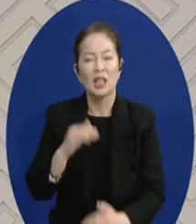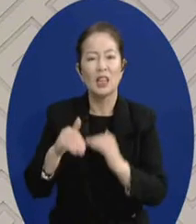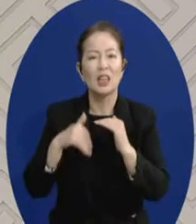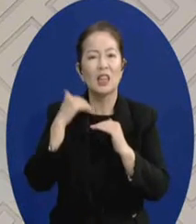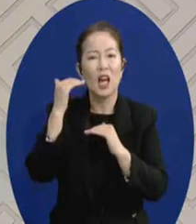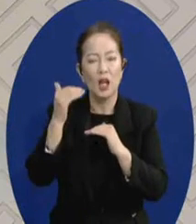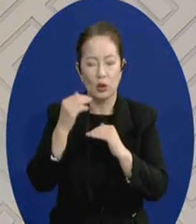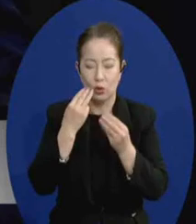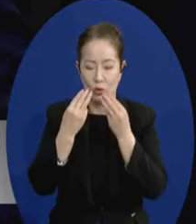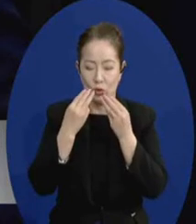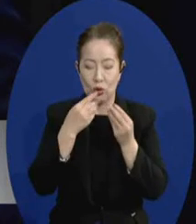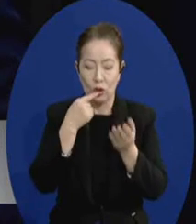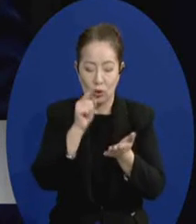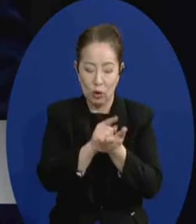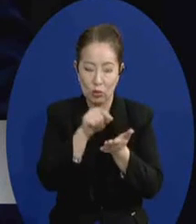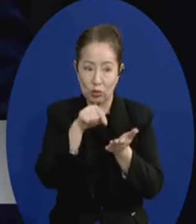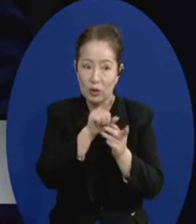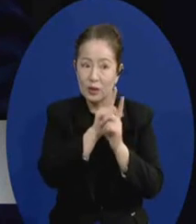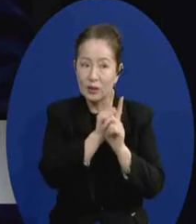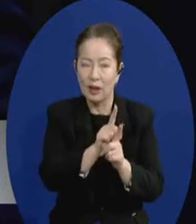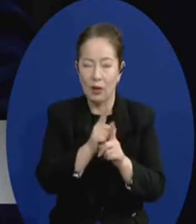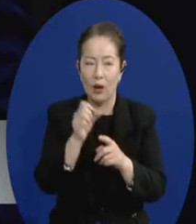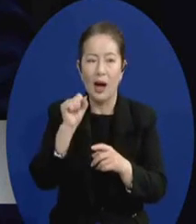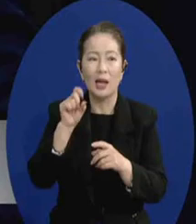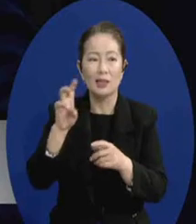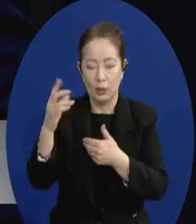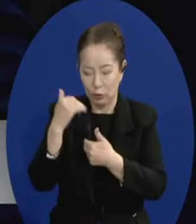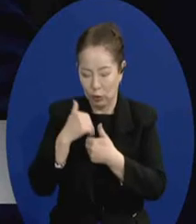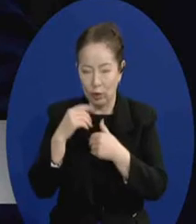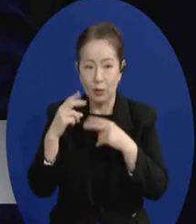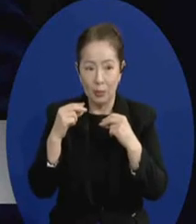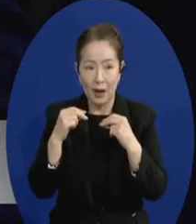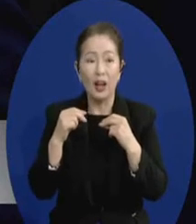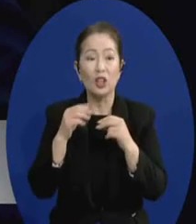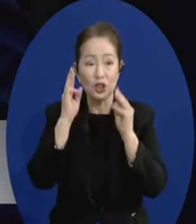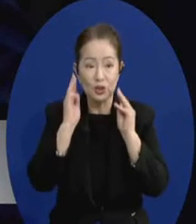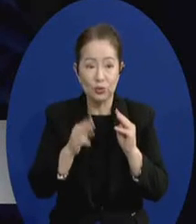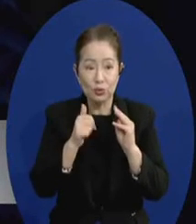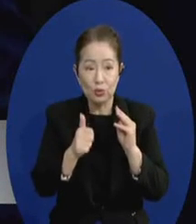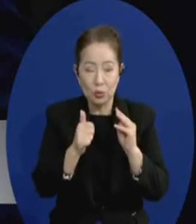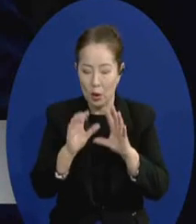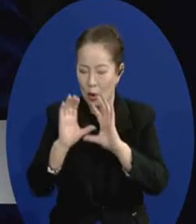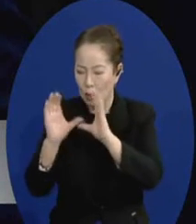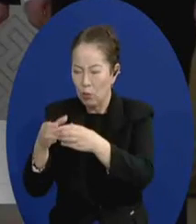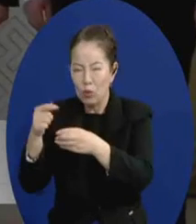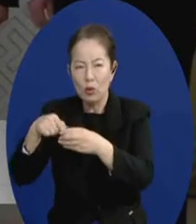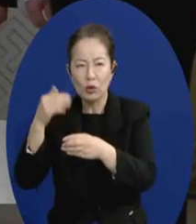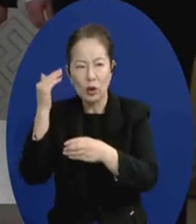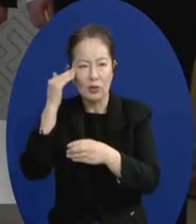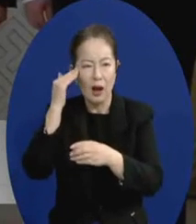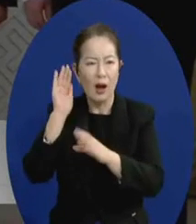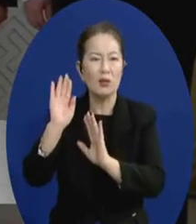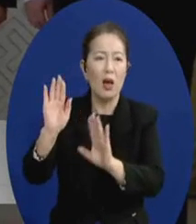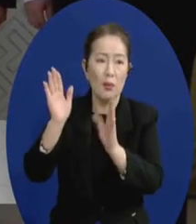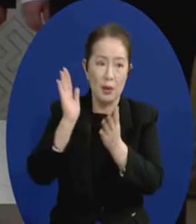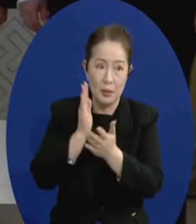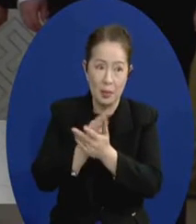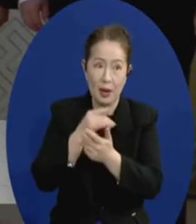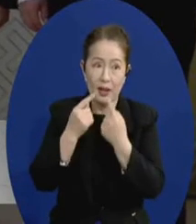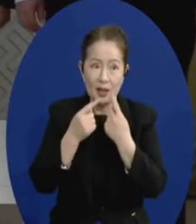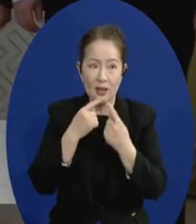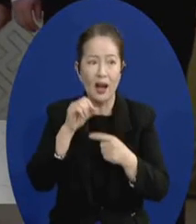Улсын дээд шүүхийн тогтоолоор ардчилсан намын дотоод маргаантай асуудал шийдэгдсэн ч намын бүлгийн үйл ажиллагаа тодорхой хэмжээний саад бэрхшээл байсаар байна гэсэн